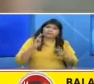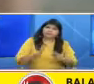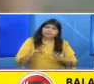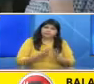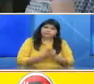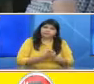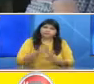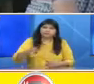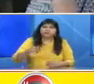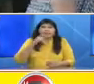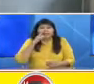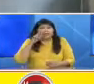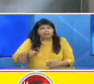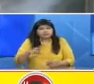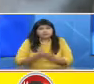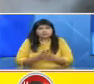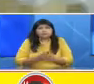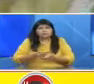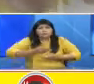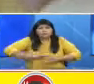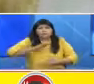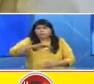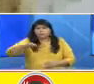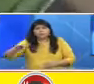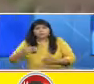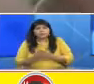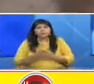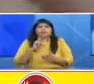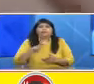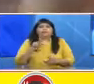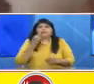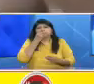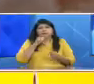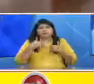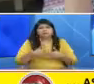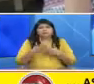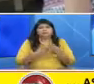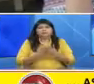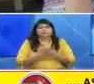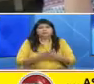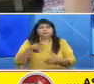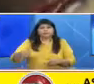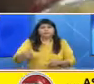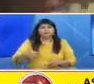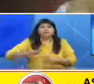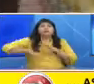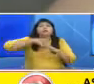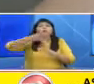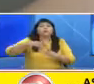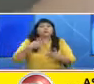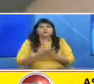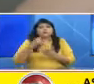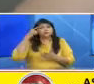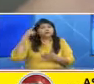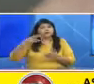विशेष रूप से महिलाओं और नवजात शिशुओं के लिए, क्योंकि यही हमारे समाज के भविष्य